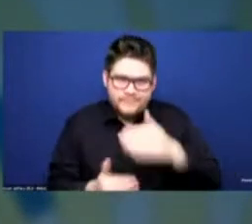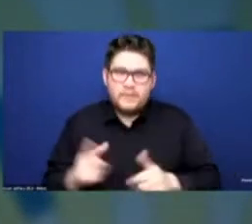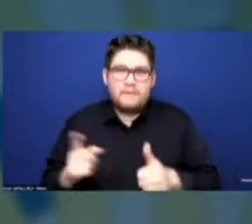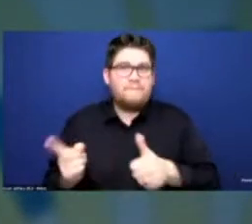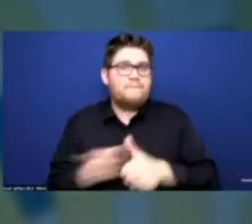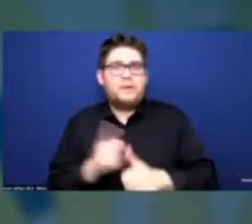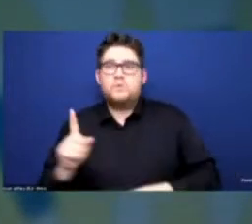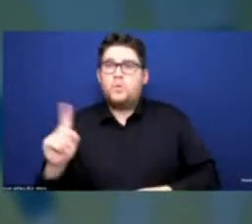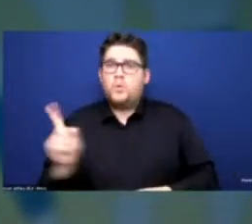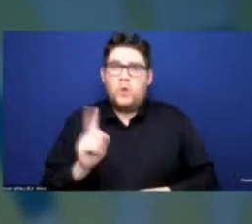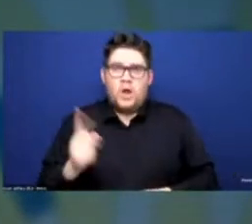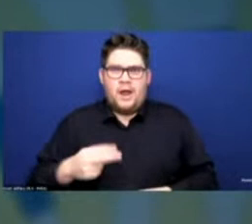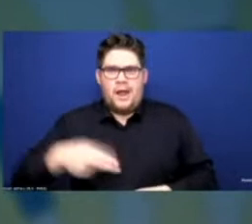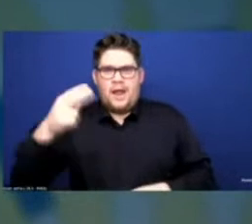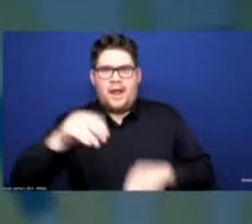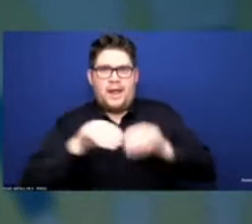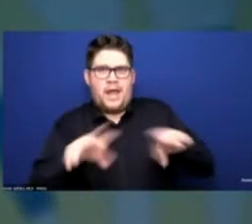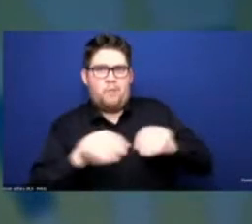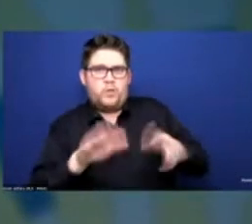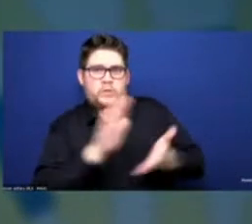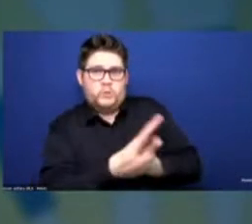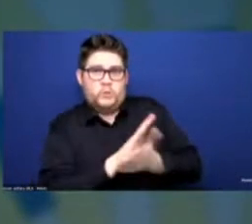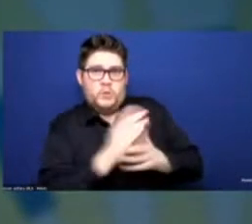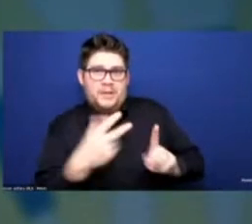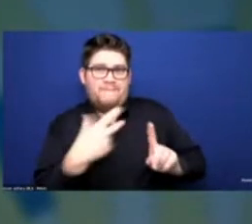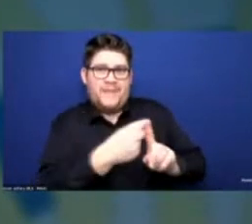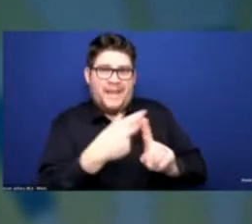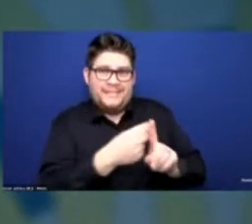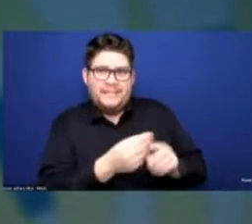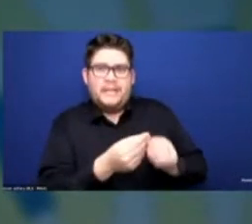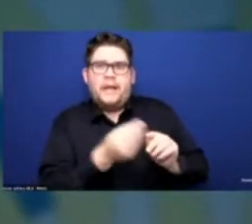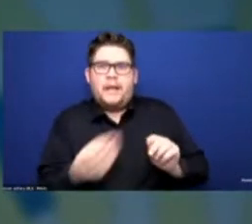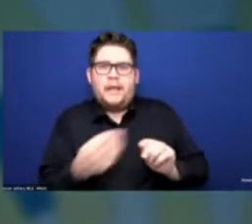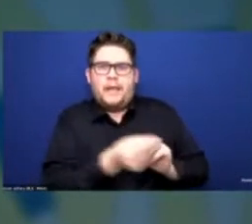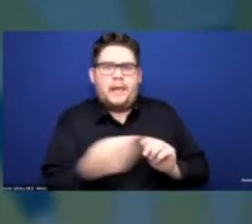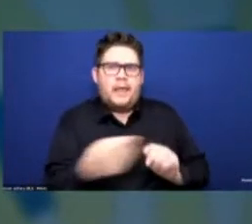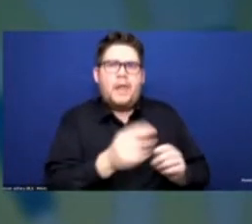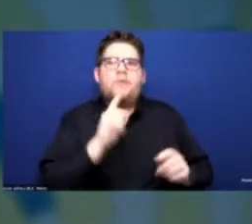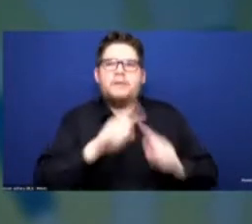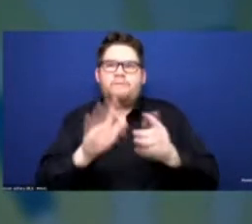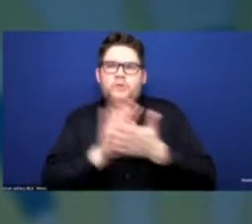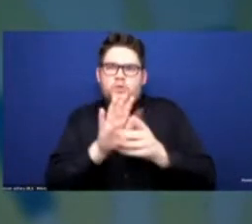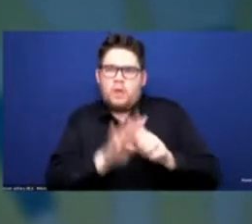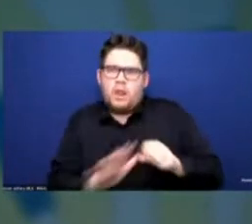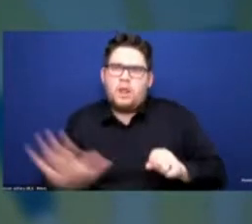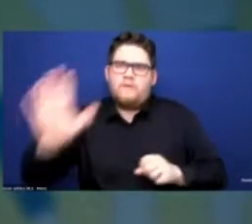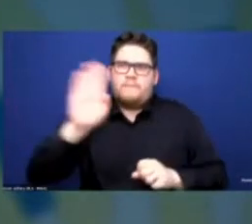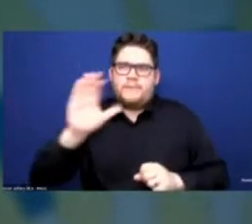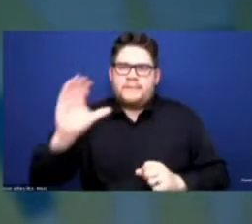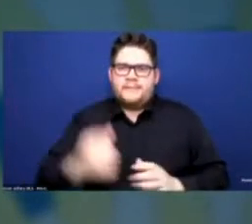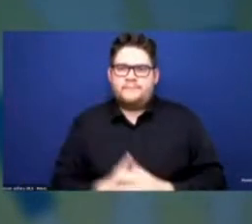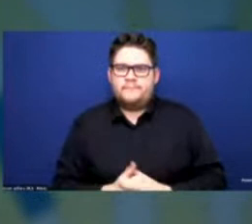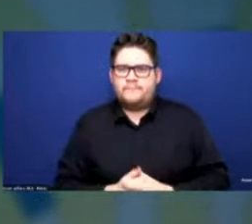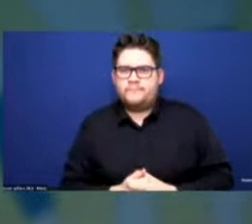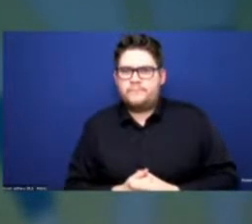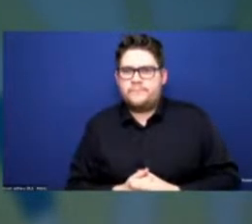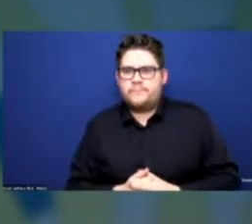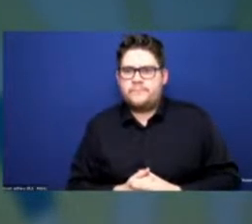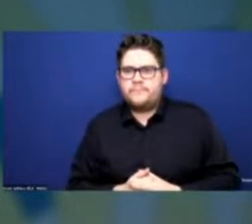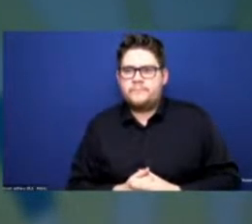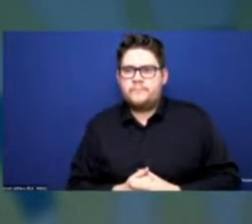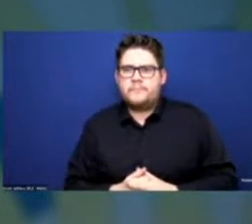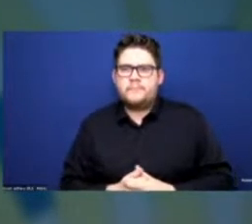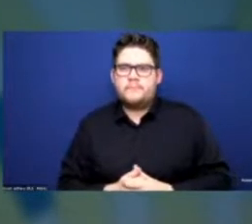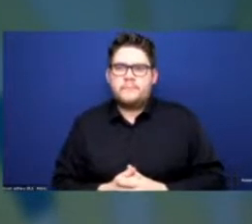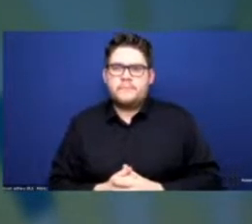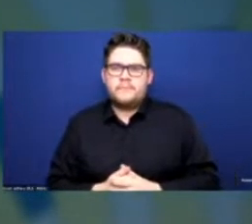开始施打 is 了， that 给教职员 COVID-19 工们已 cases 经 in 武装起来。 schools reflect what's going on in the community around them. Most of the cases